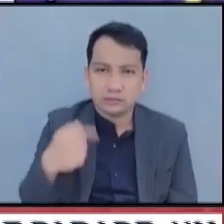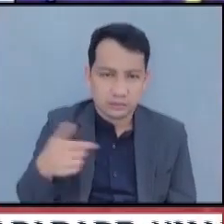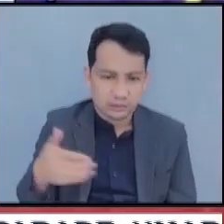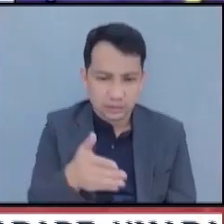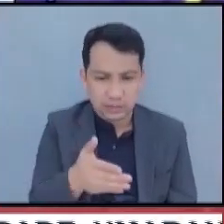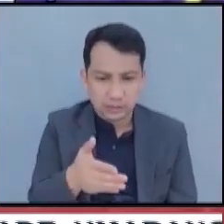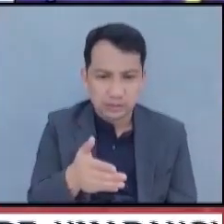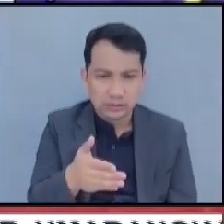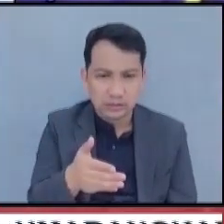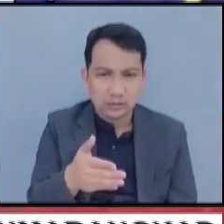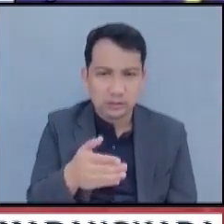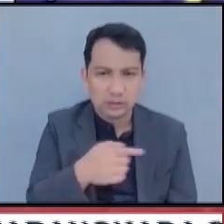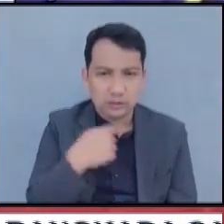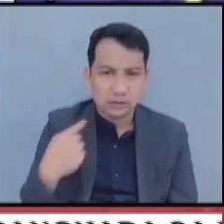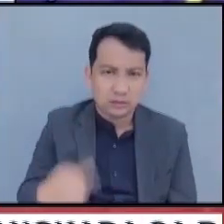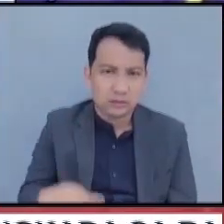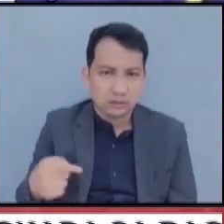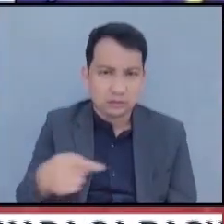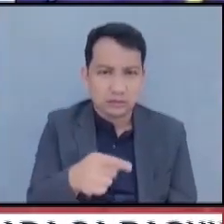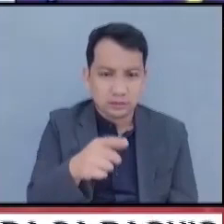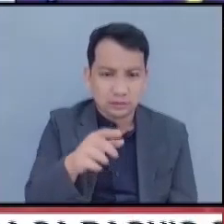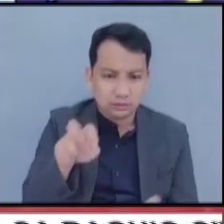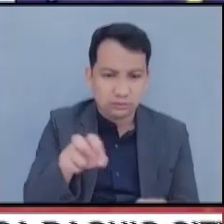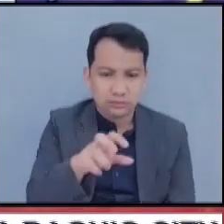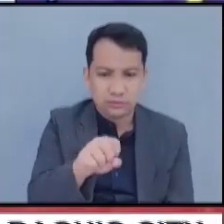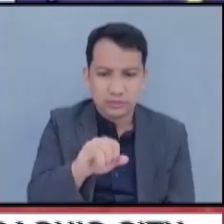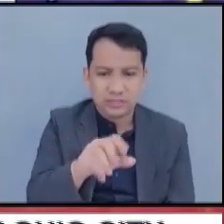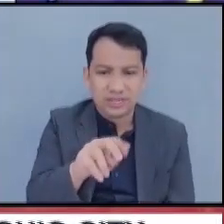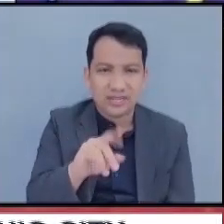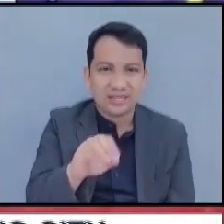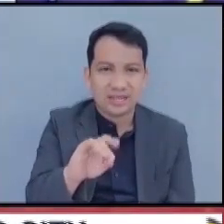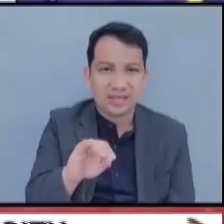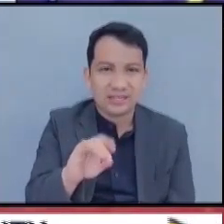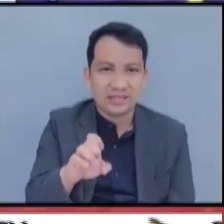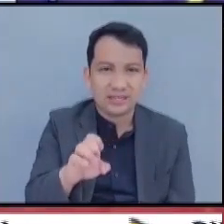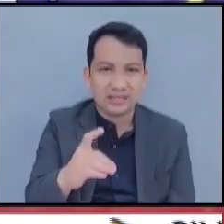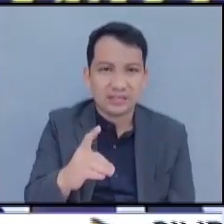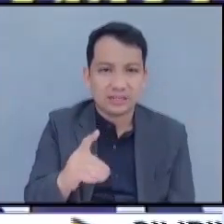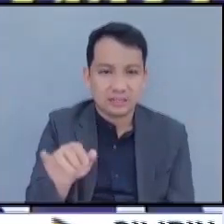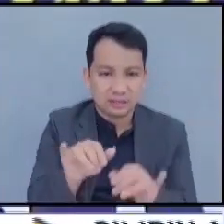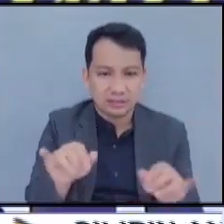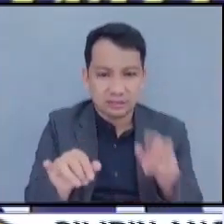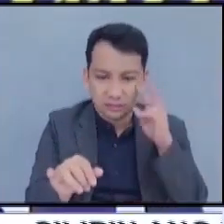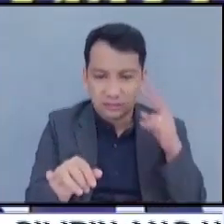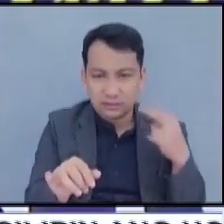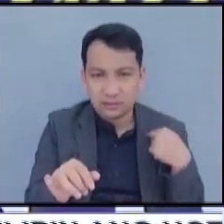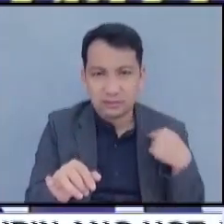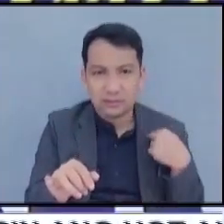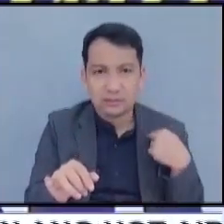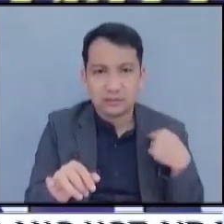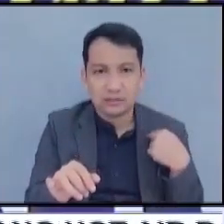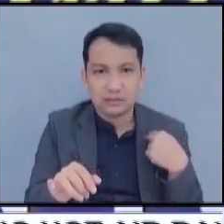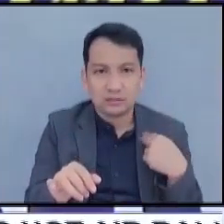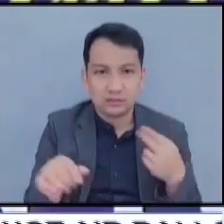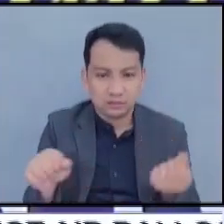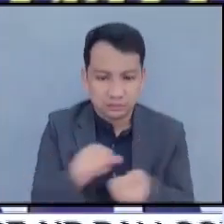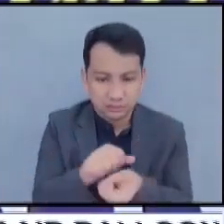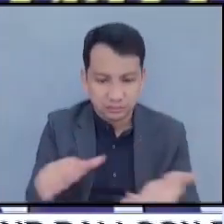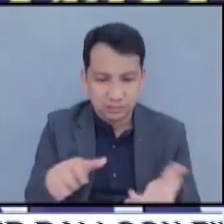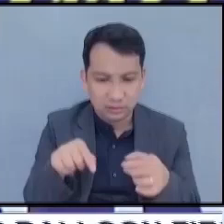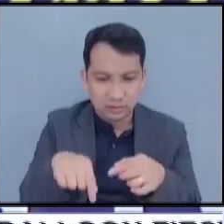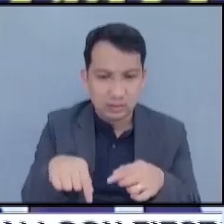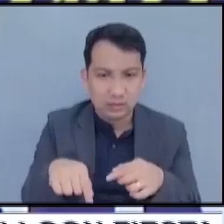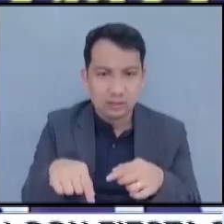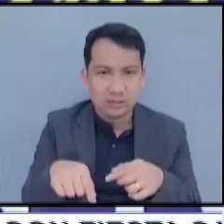ng cyanide as well as yung mga Vietnamese fishers. They intentionally destroyed Bao